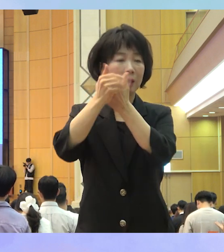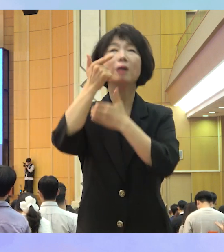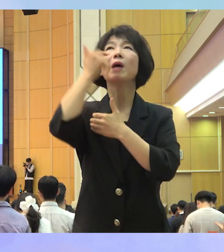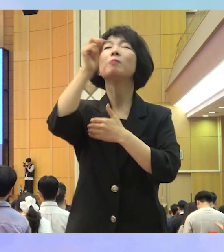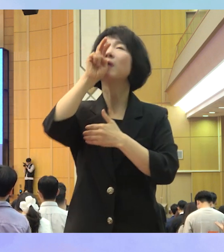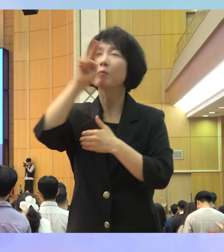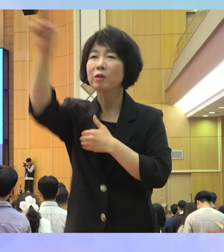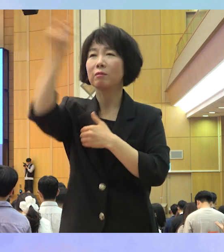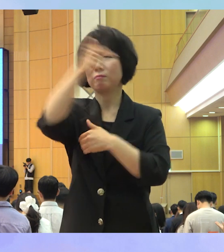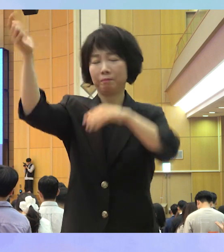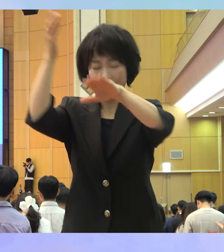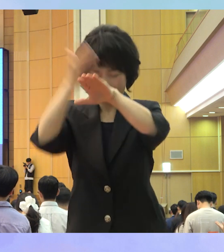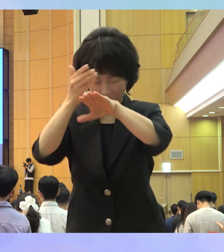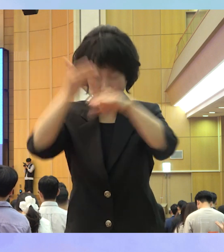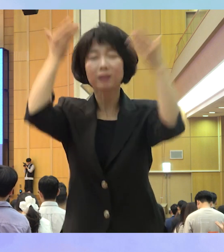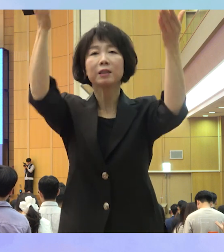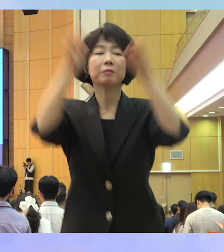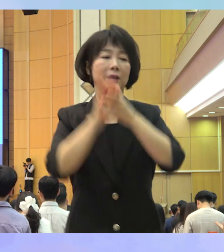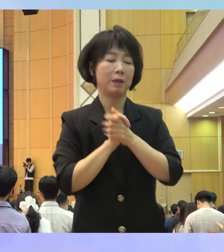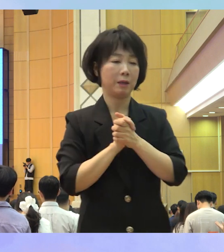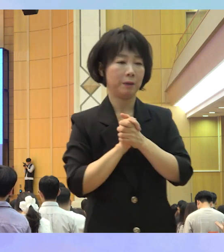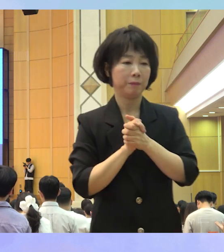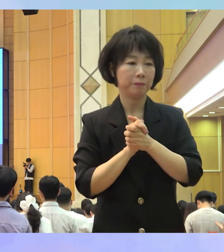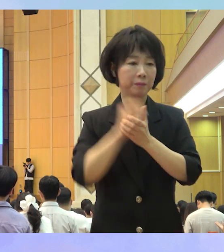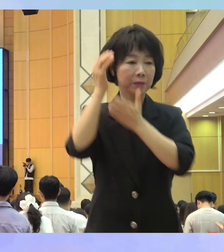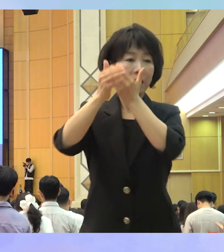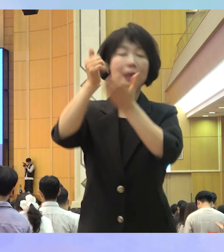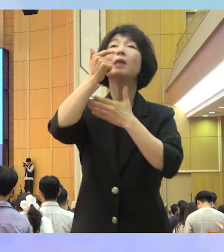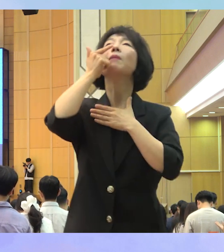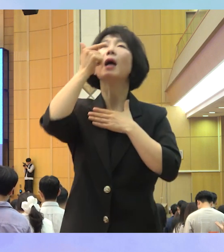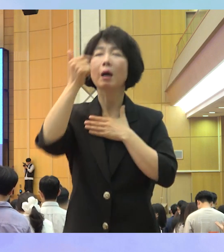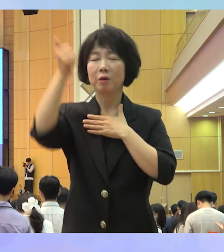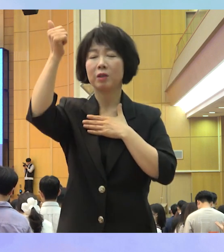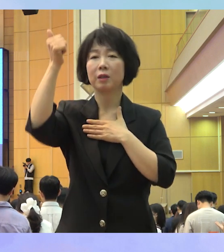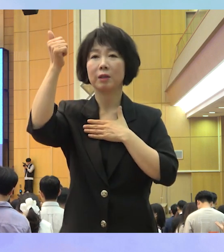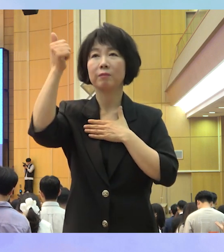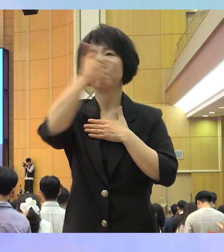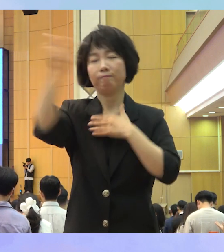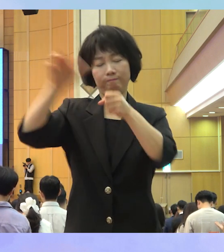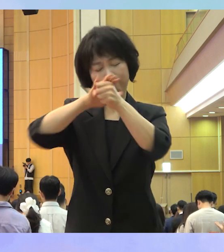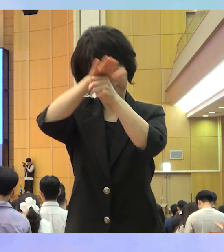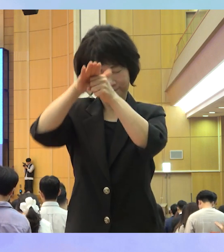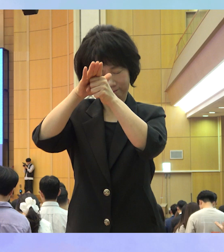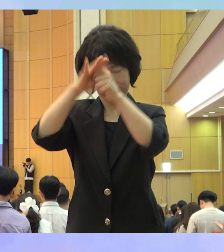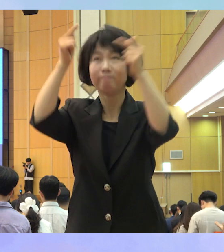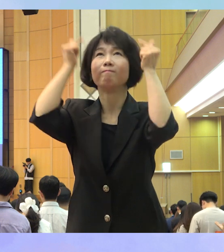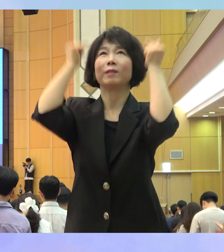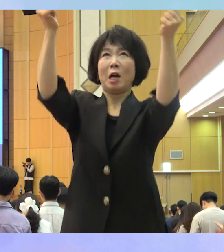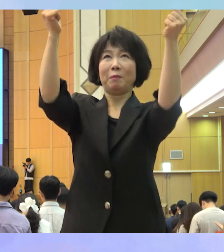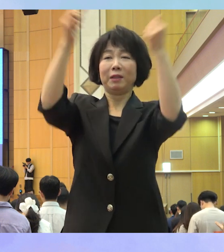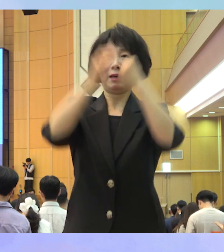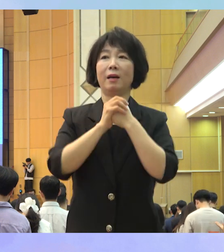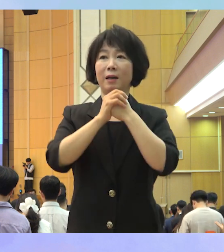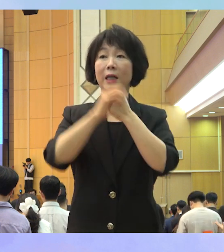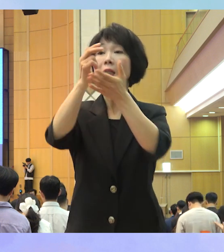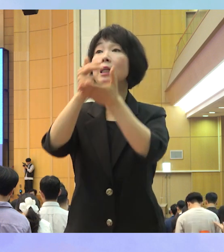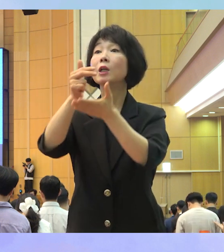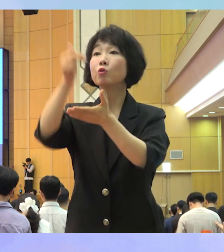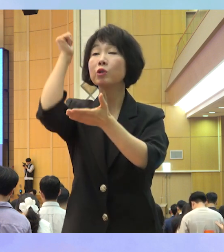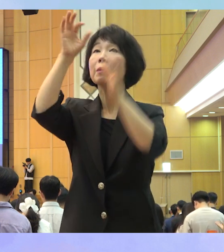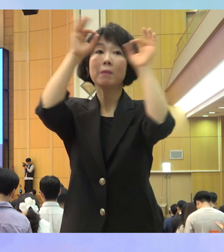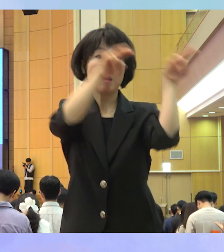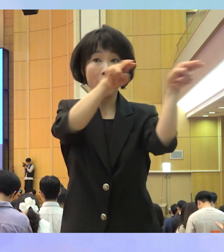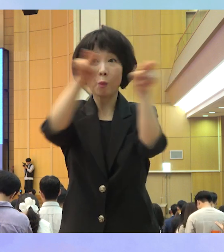아버지 감사합니다. 하나님 아버지 사랑합니다. 주님